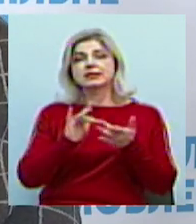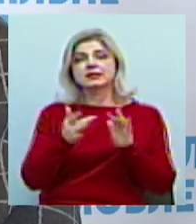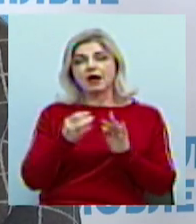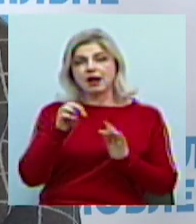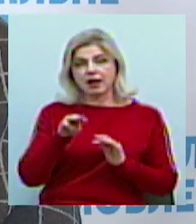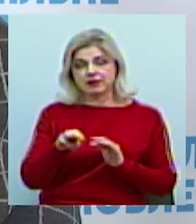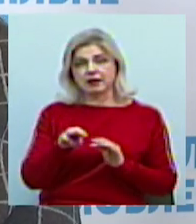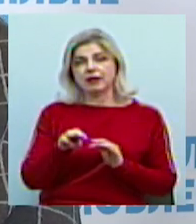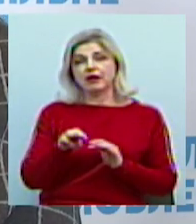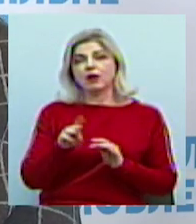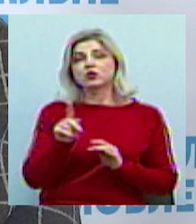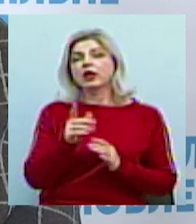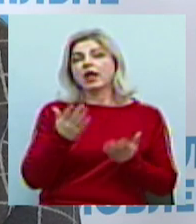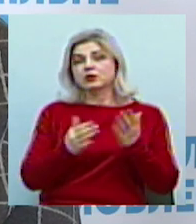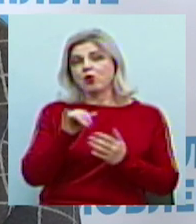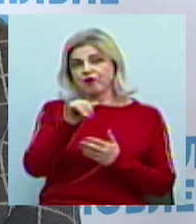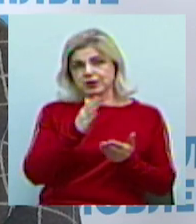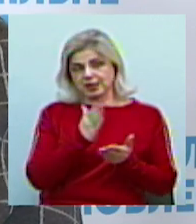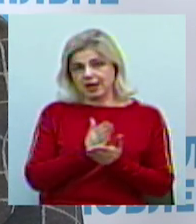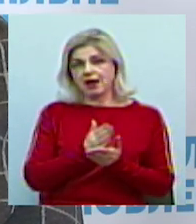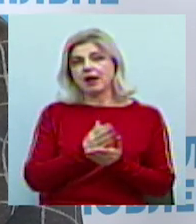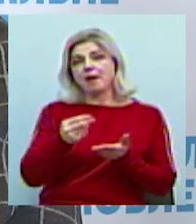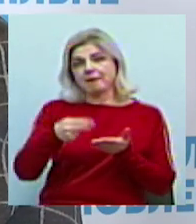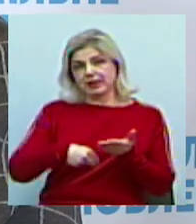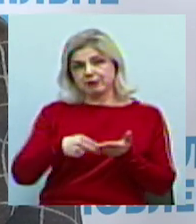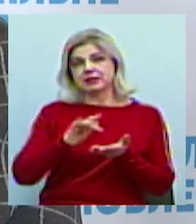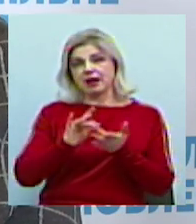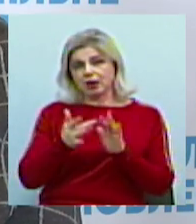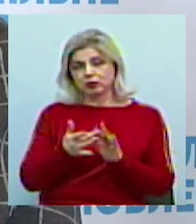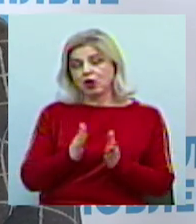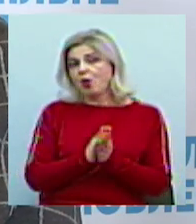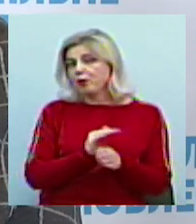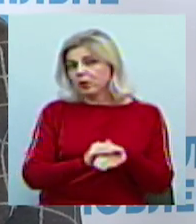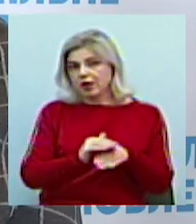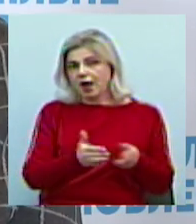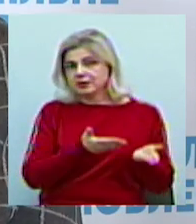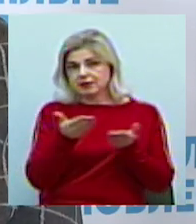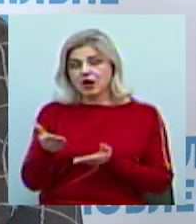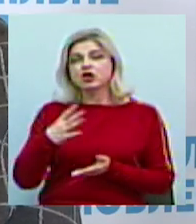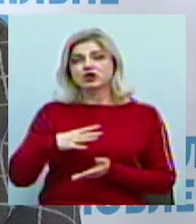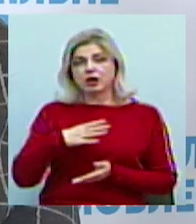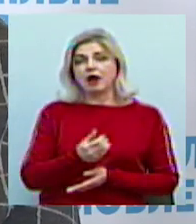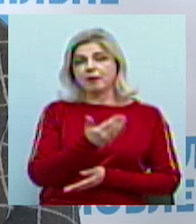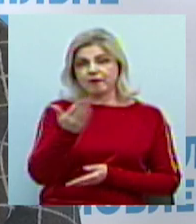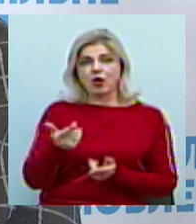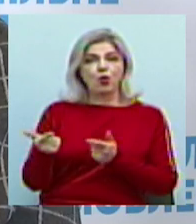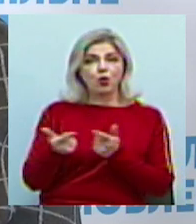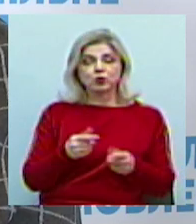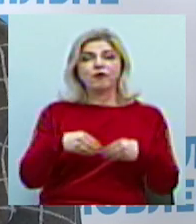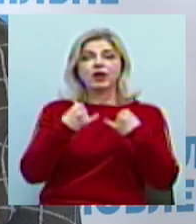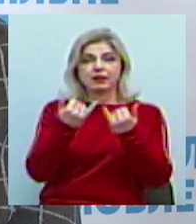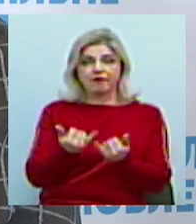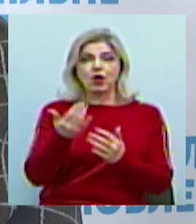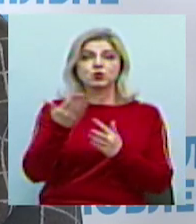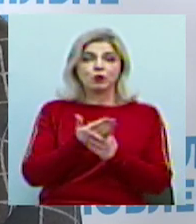в електронній формі, якщо у вас є електронний цифровий підпис. Так само, будь ласка, ми чекаємо на вас, приходьте, ми готові призначати субсидію, надавати вам